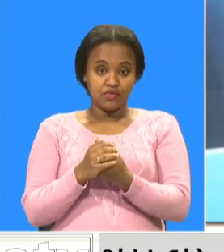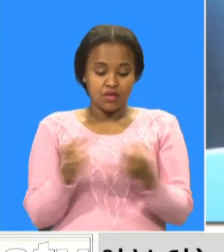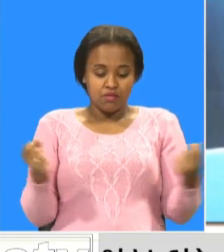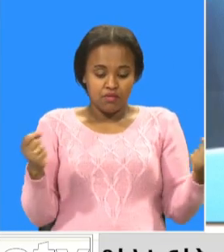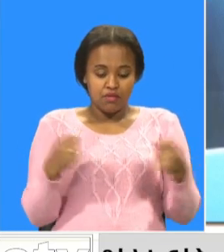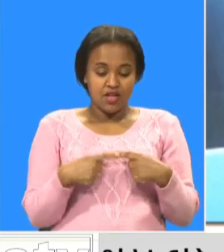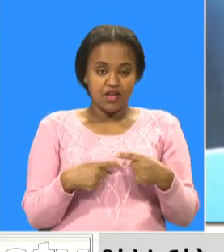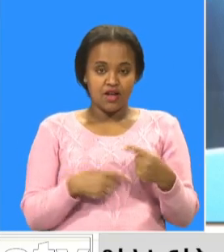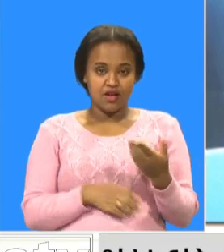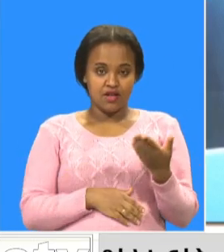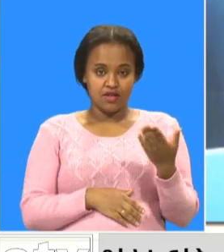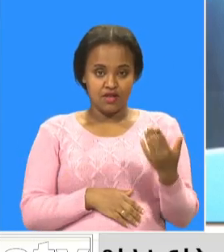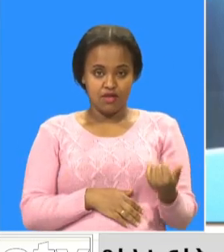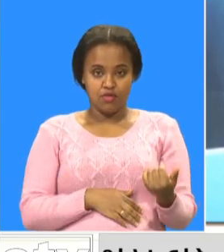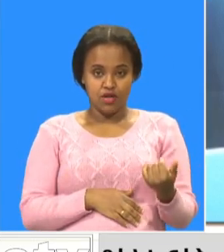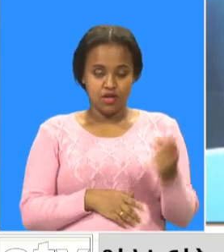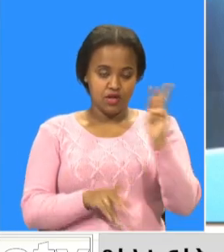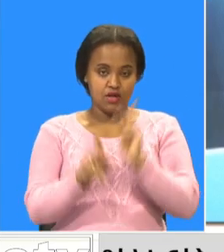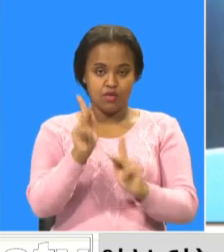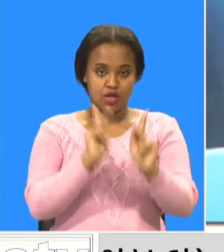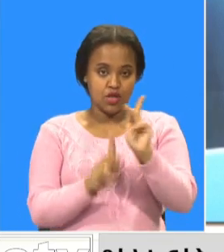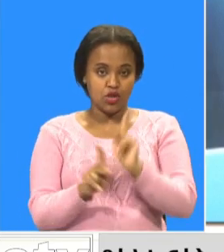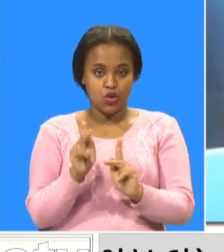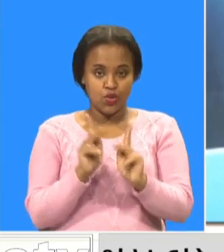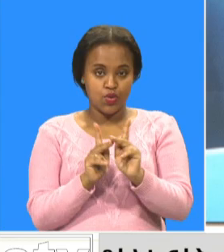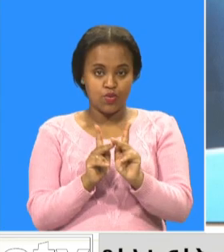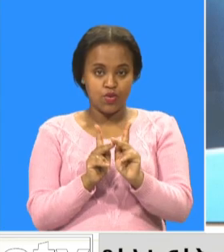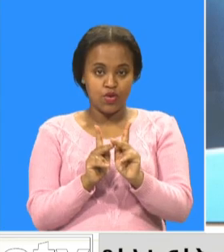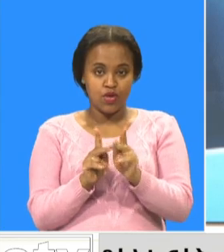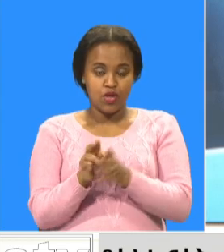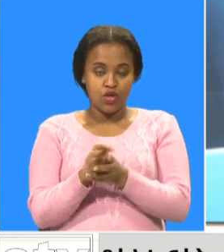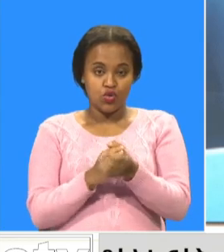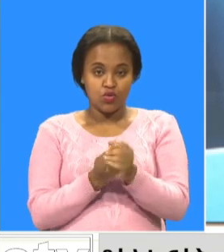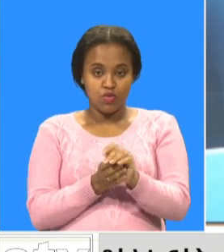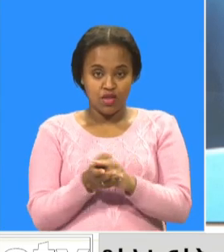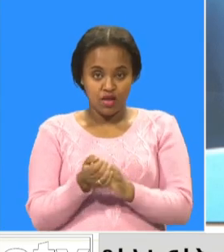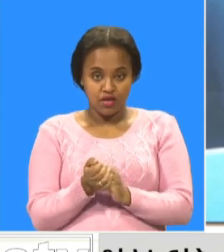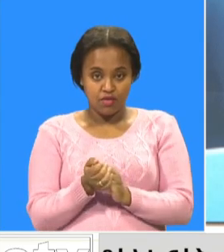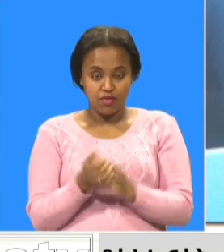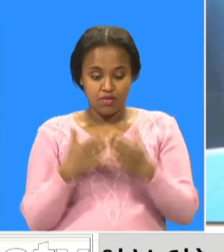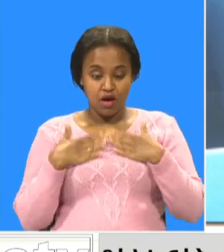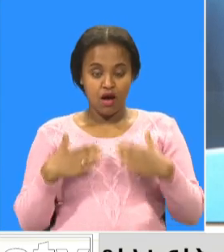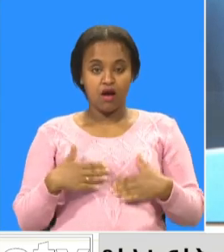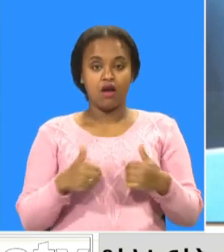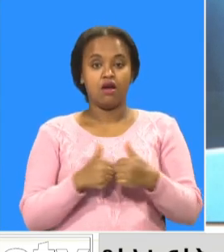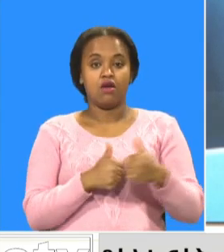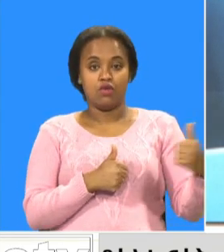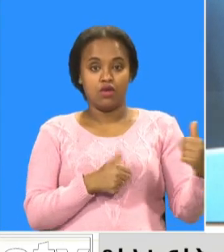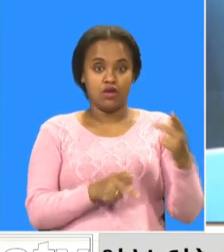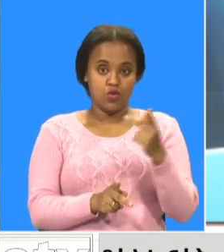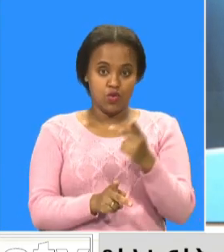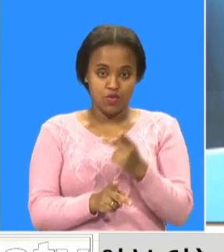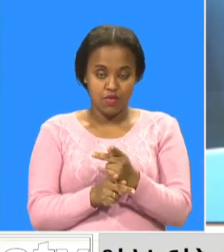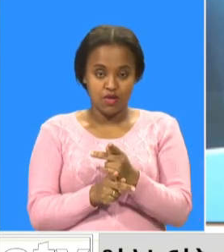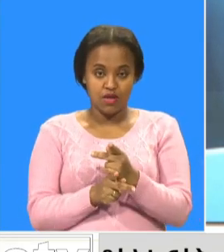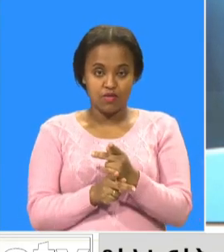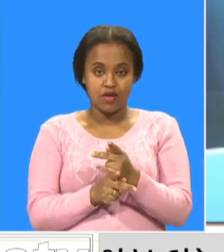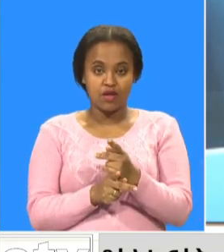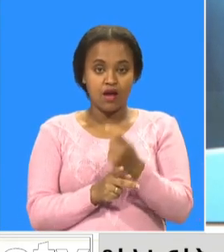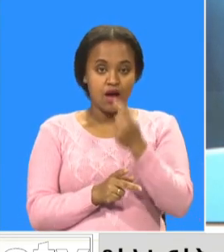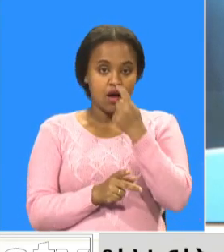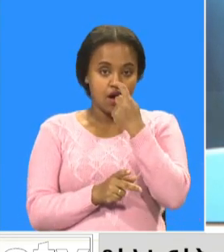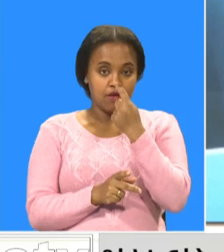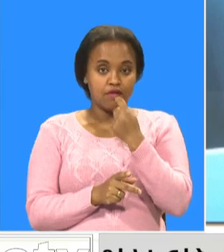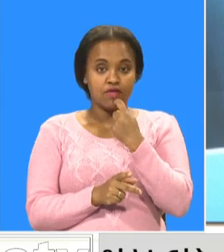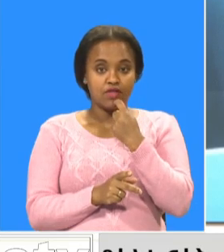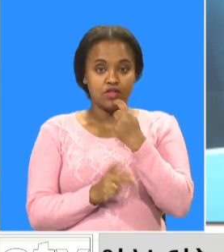መደናገጦች ነበሩ። ህብረተሰቡም የእጅም መታጠብ፣ አካላዊ ርቀቱንም ለመጠበቅ፣ የአፍና